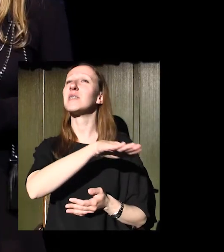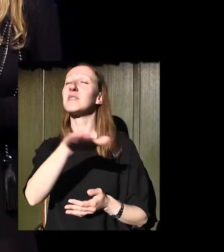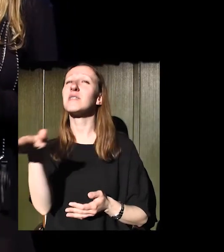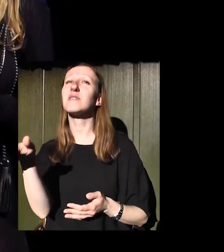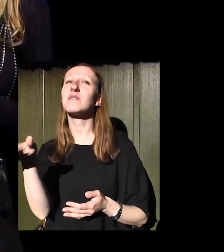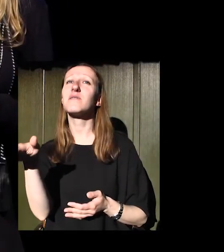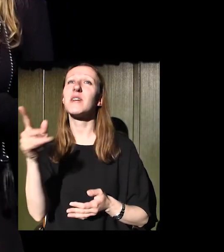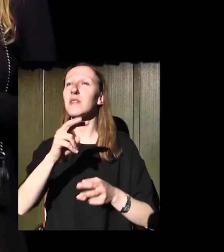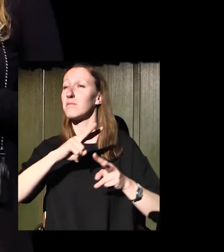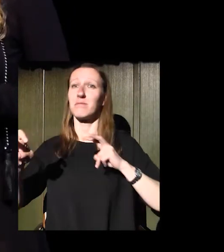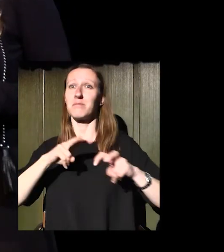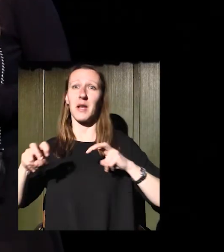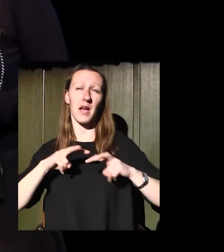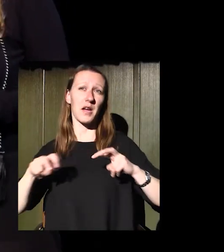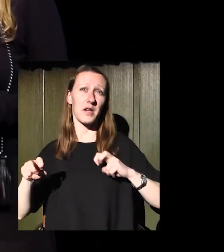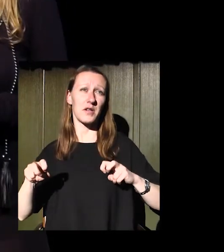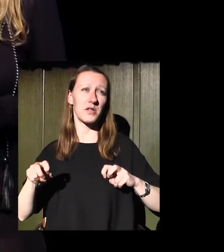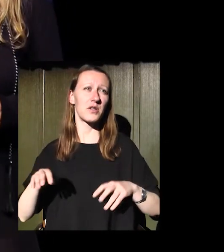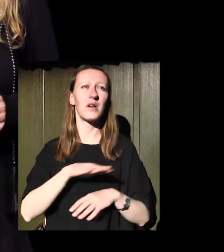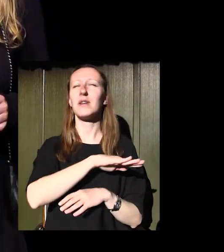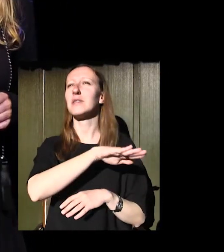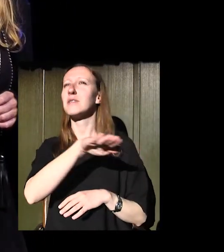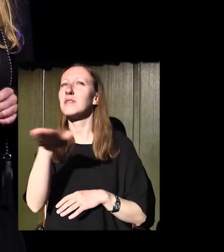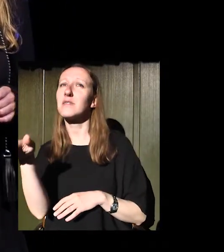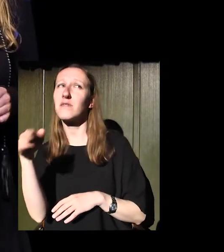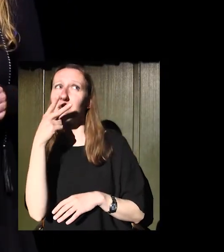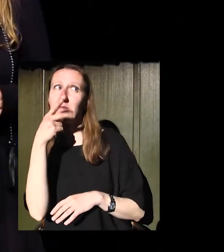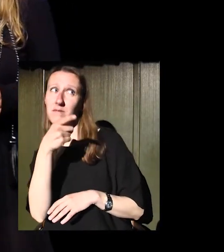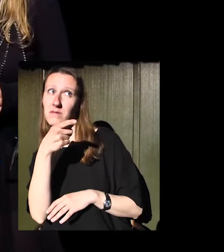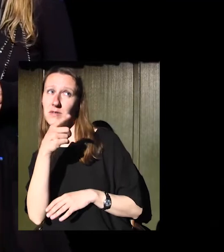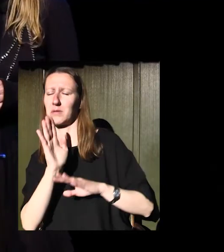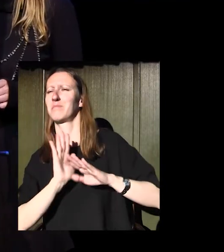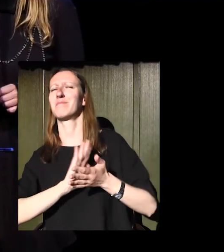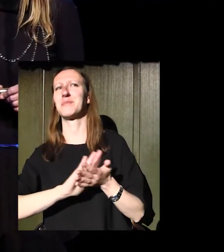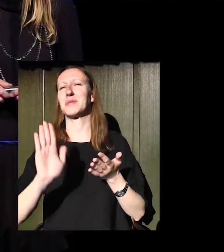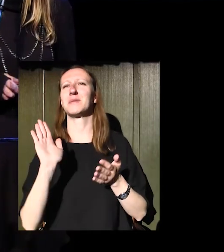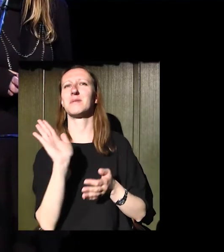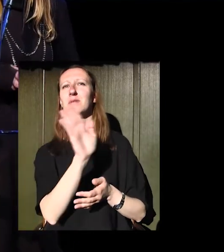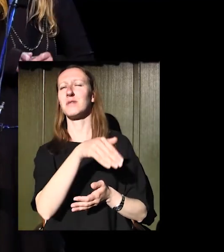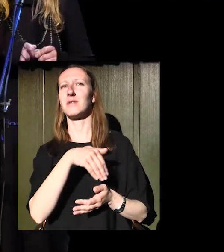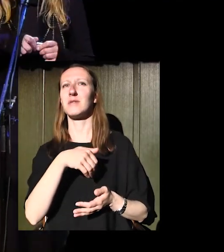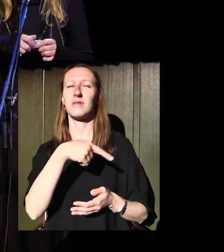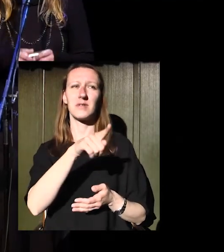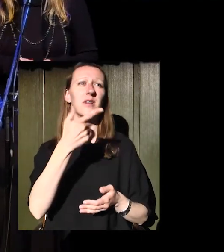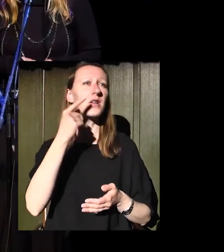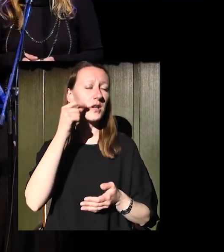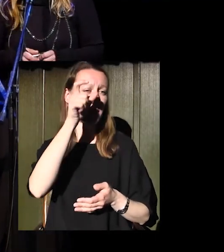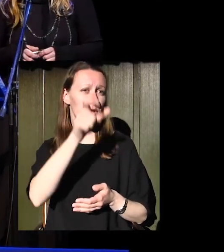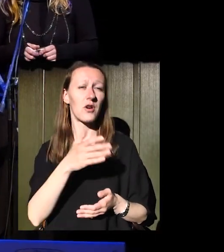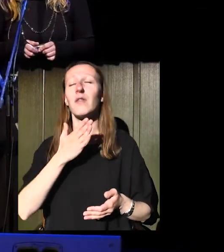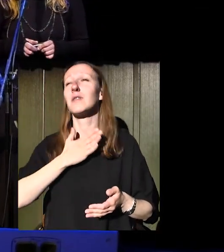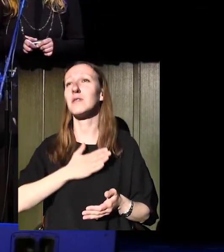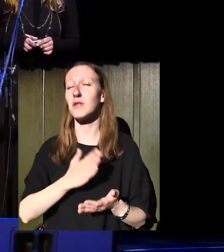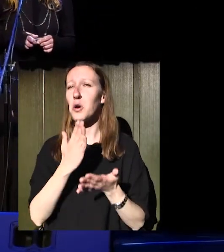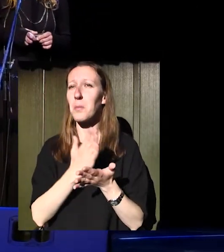svi su se razbježali, svi su ga napustili, kad je